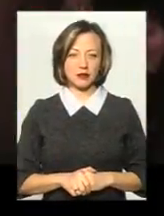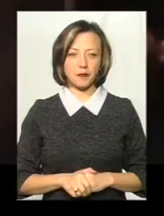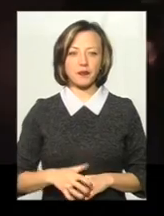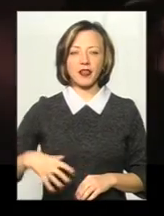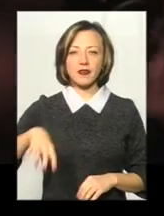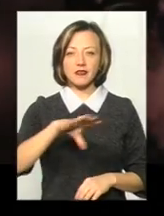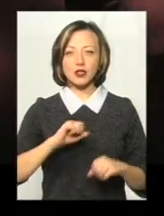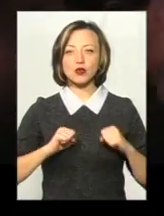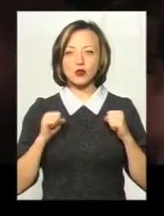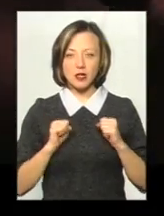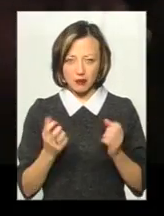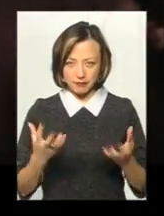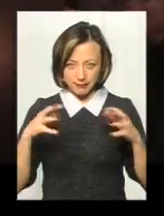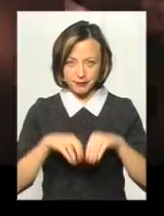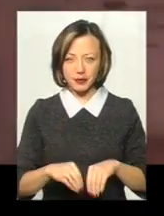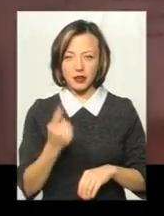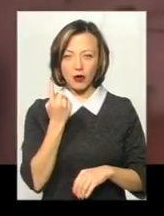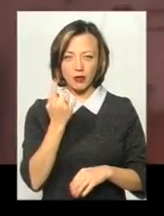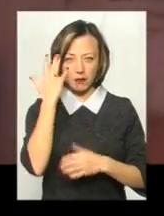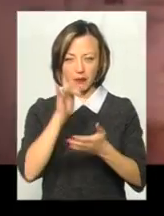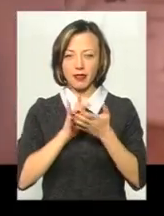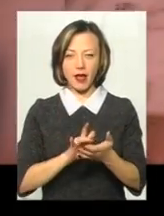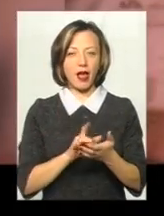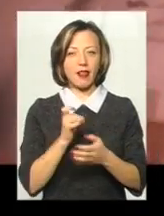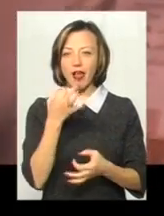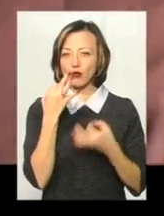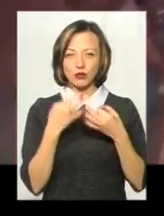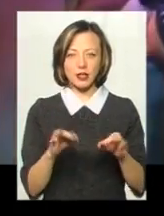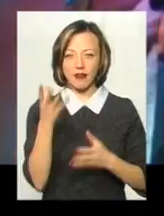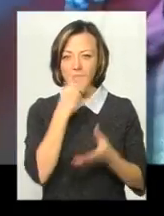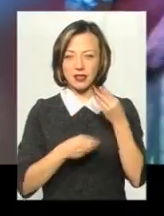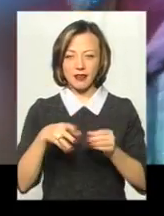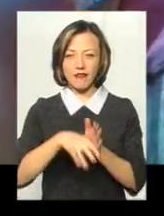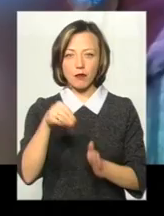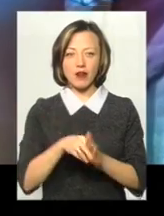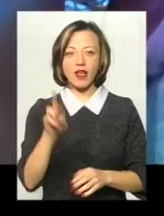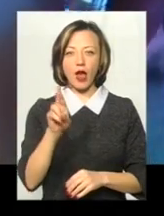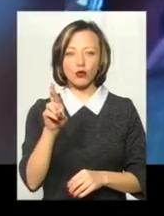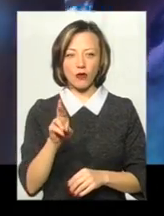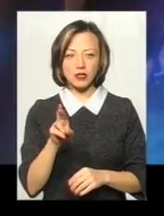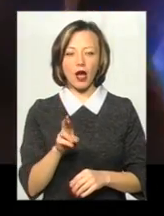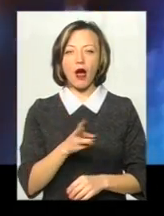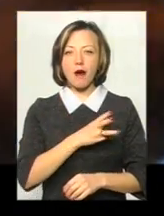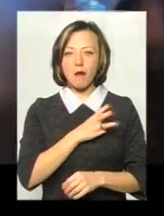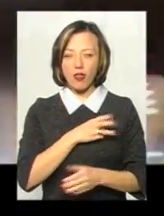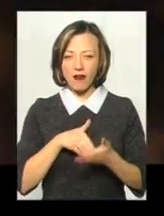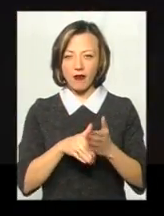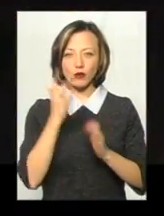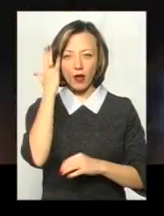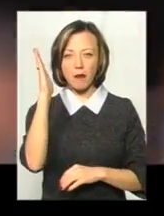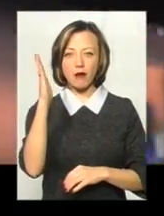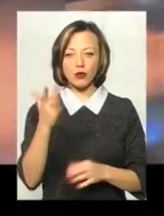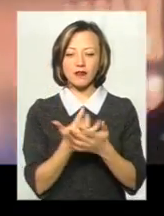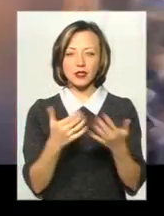Усі зусилля були сконцентровані на одній меті – не допустити фальсифікацій виборів Януковичем. Мотивація та уявлення про майбутнє у